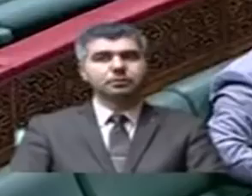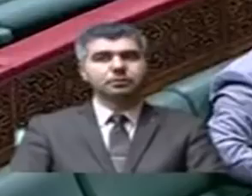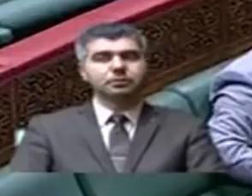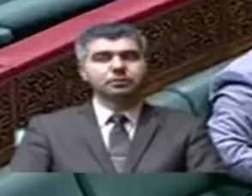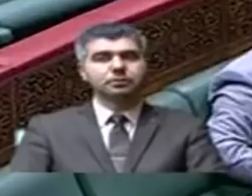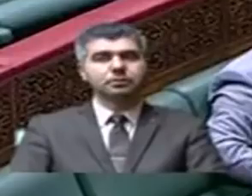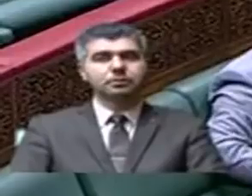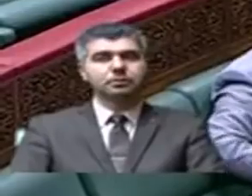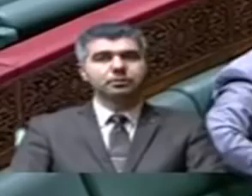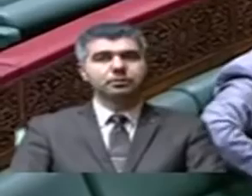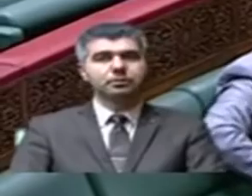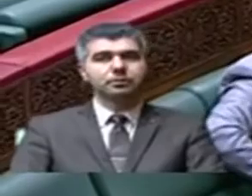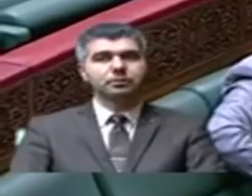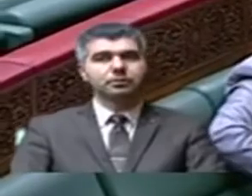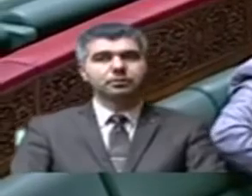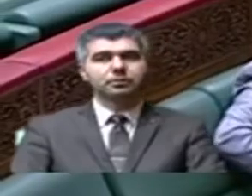تفضل السيد الوزير.